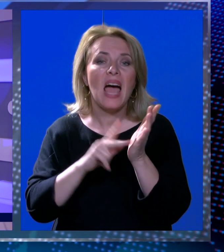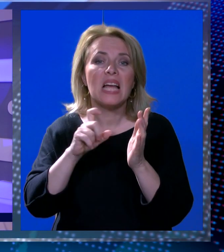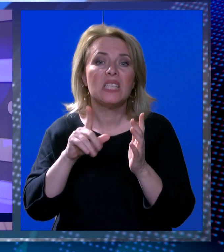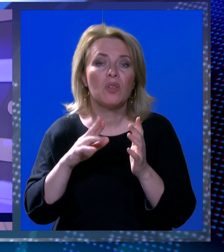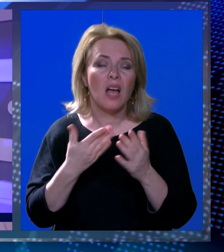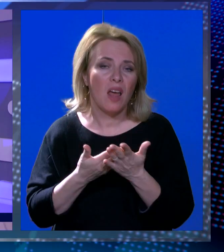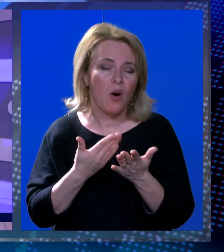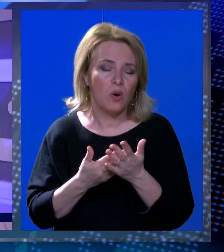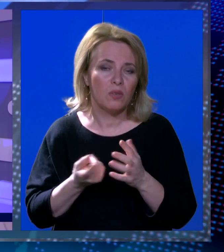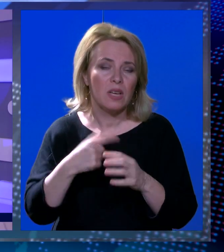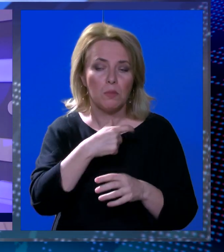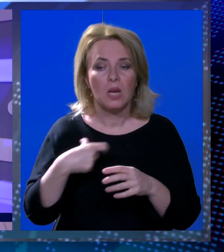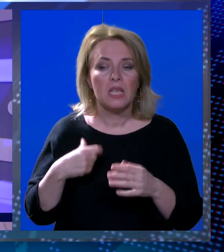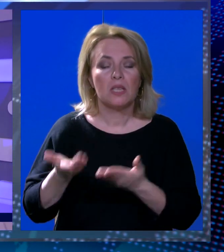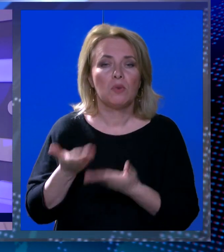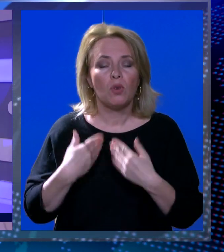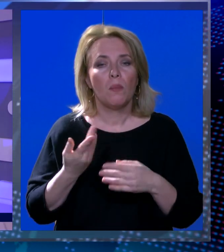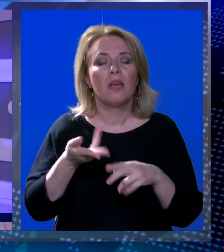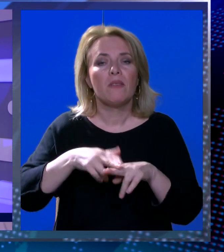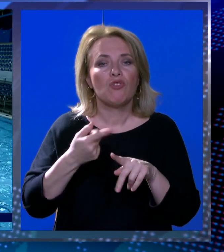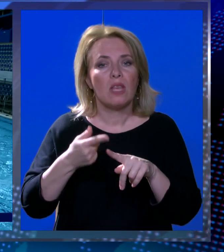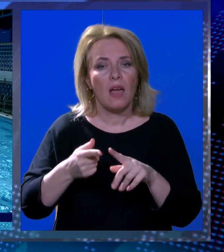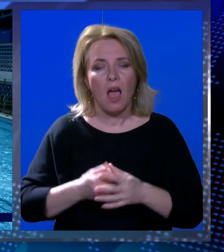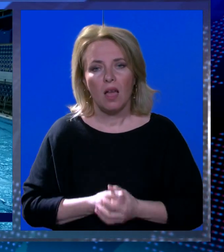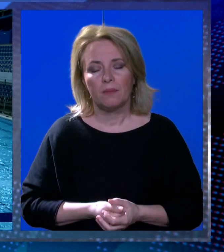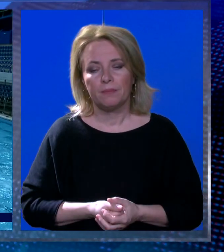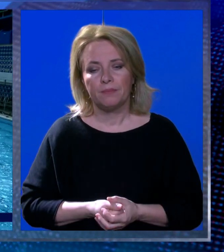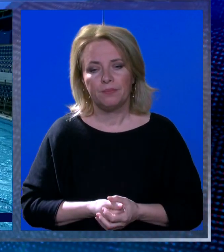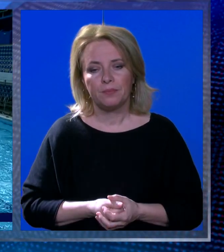osnovi. Iz policije smo doznali više detalja.